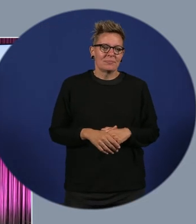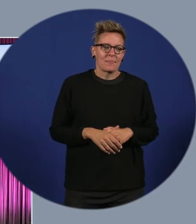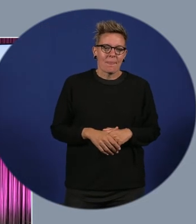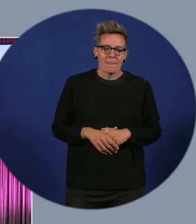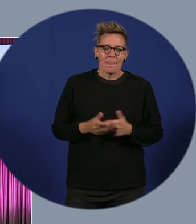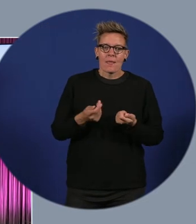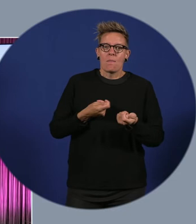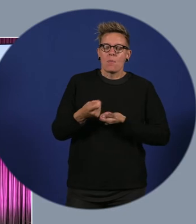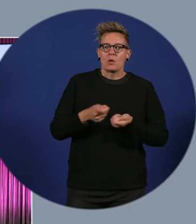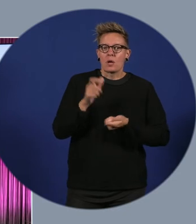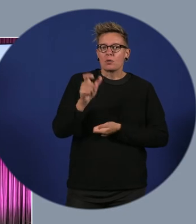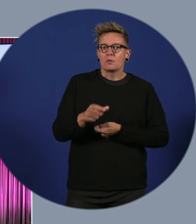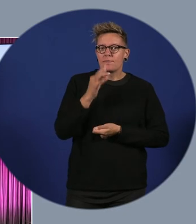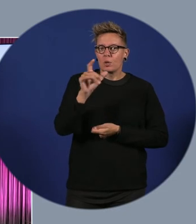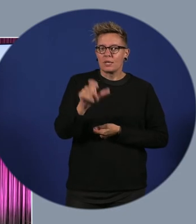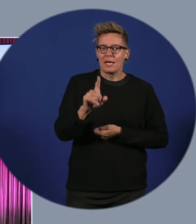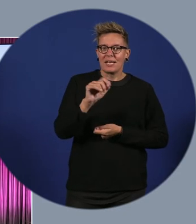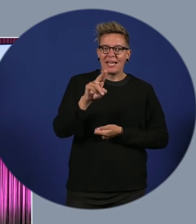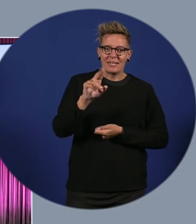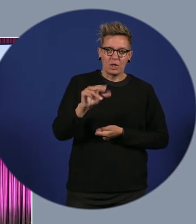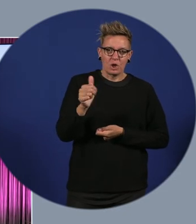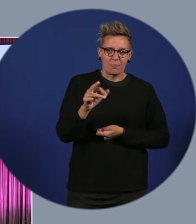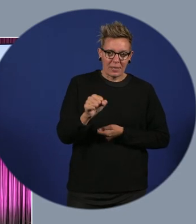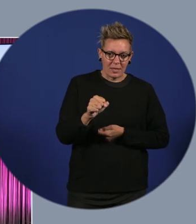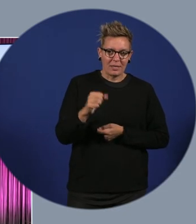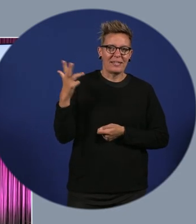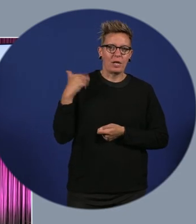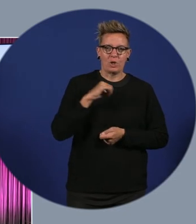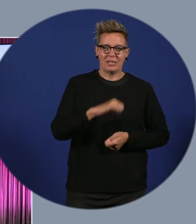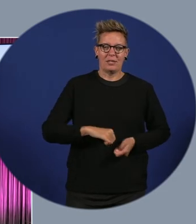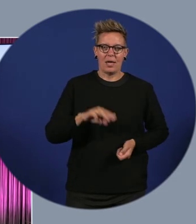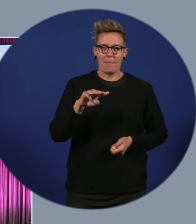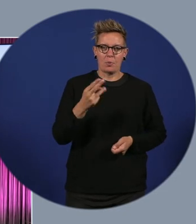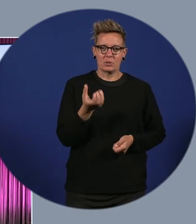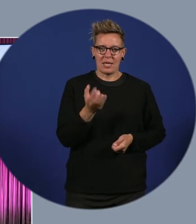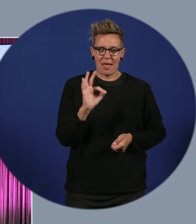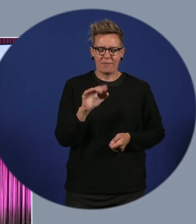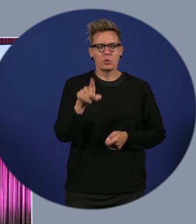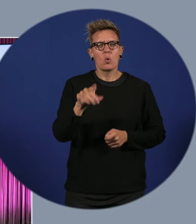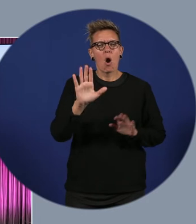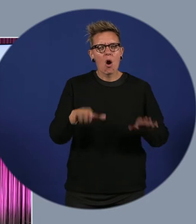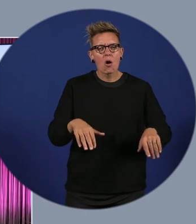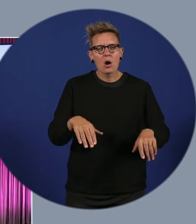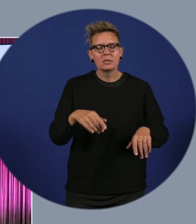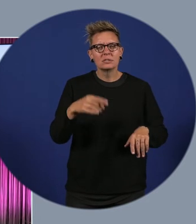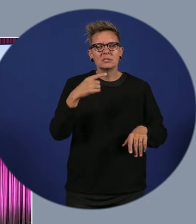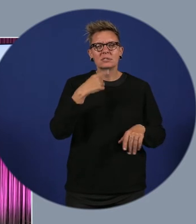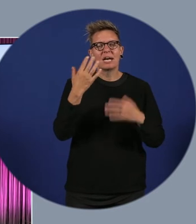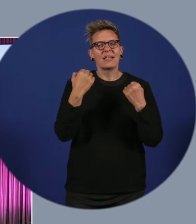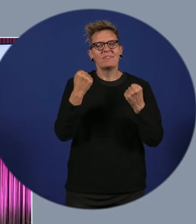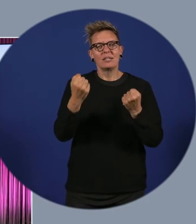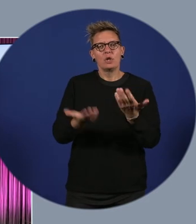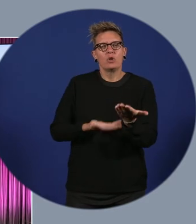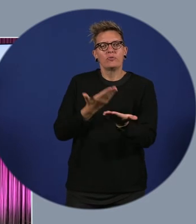Jag tänkte fråga dig, Lena Nyberg, generaldirektör på MUCF. Du har ju tidigare pratat om vikten att lyfta resultaten från